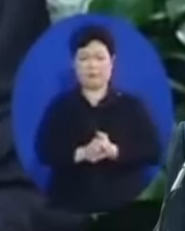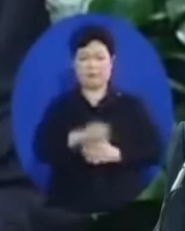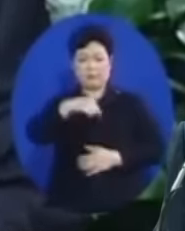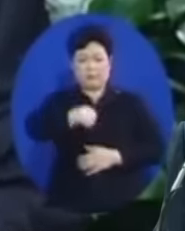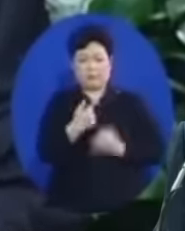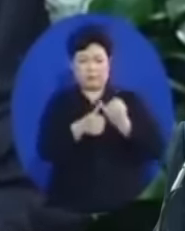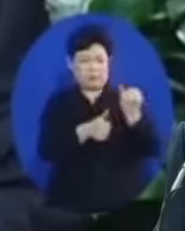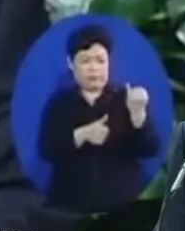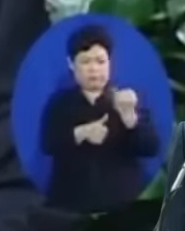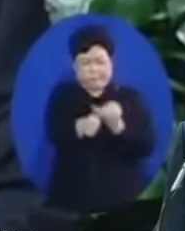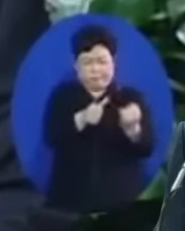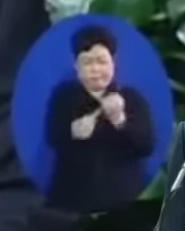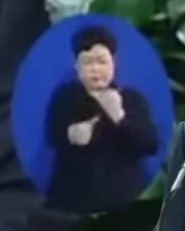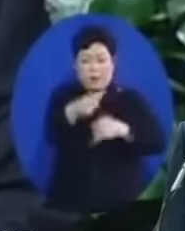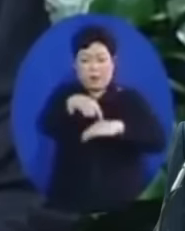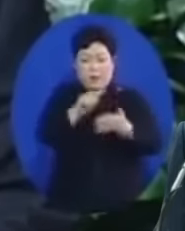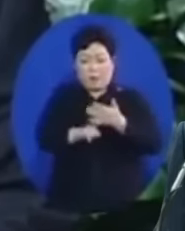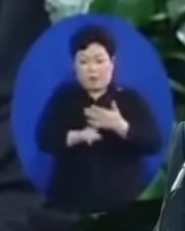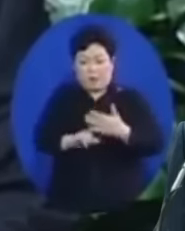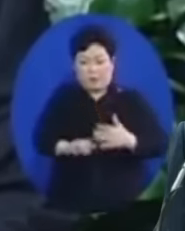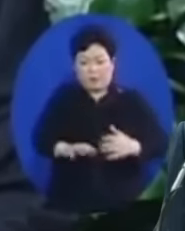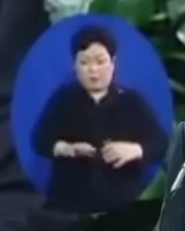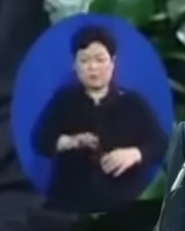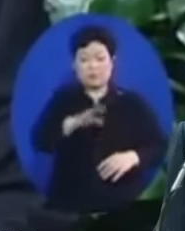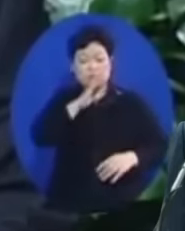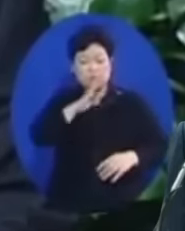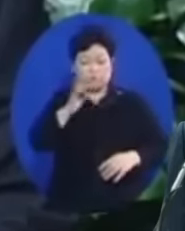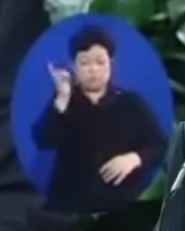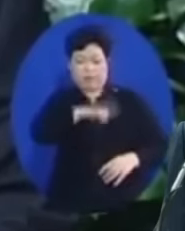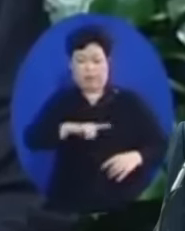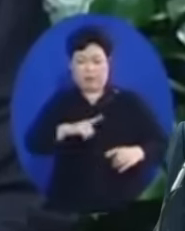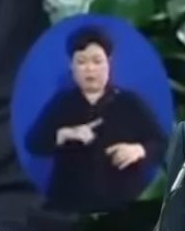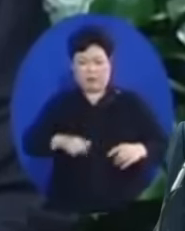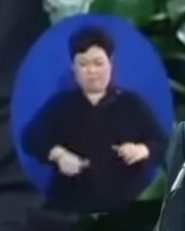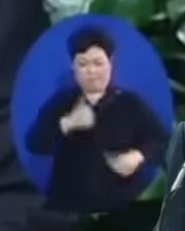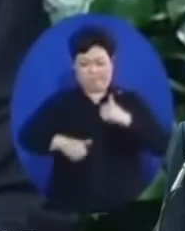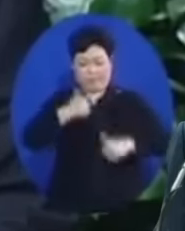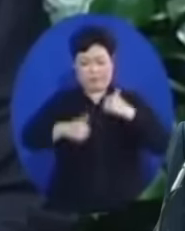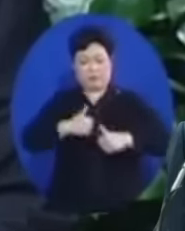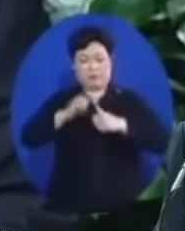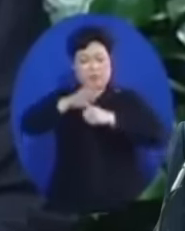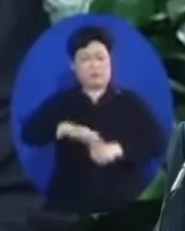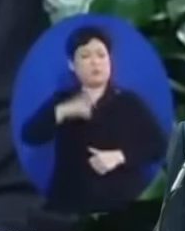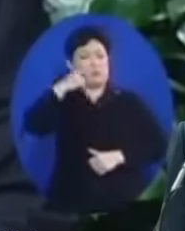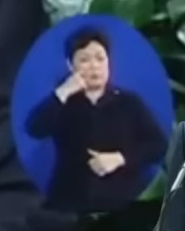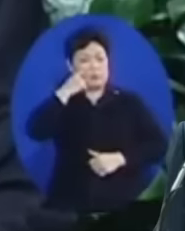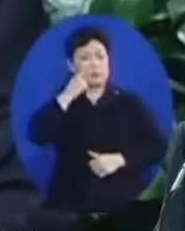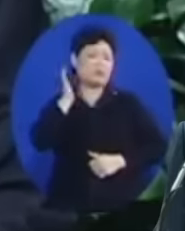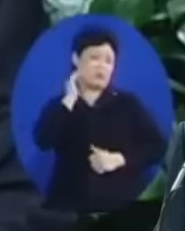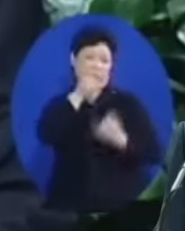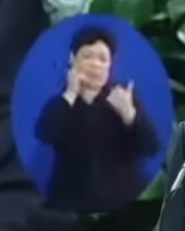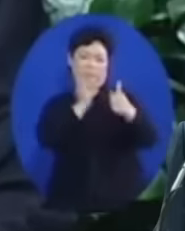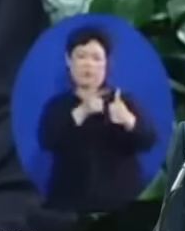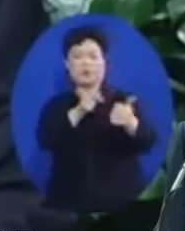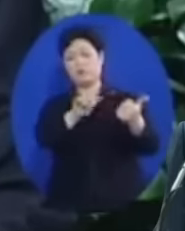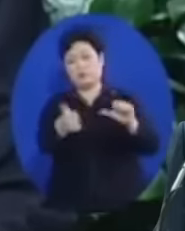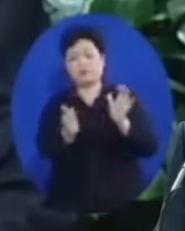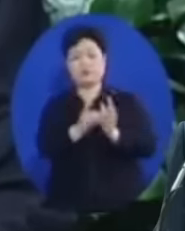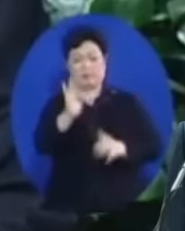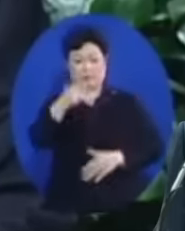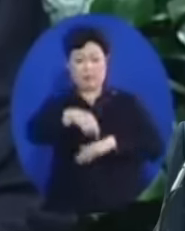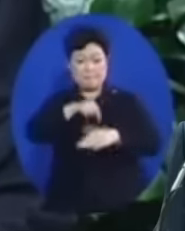자기 부인하고 싸우고 마음의 분을 못 이겨서 총 들고 밖에 나가서 쏘아버린 것이 대통령을 쏘아버린 것입니다. 그